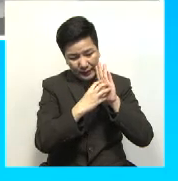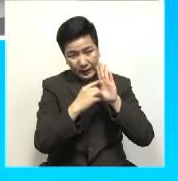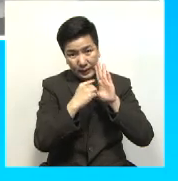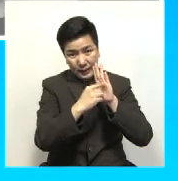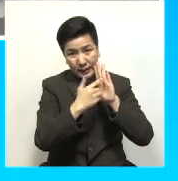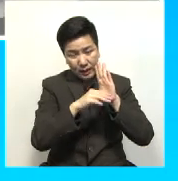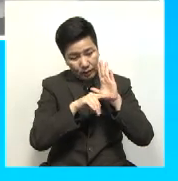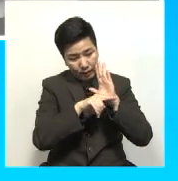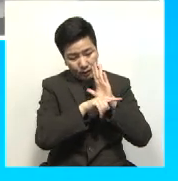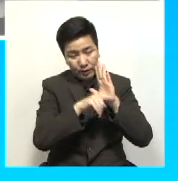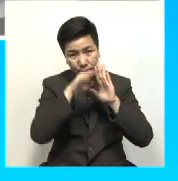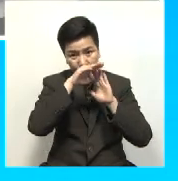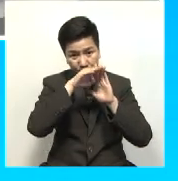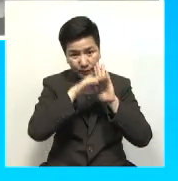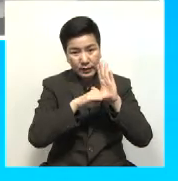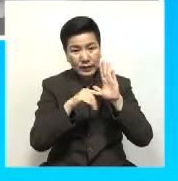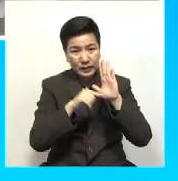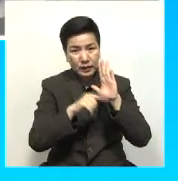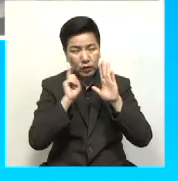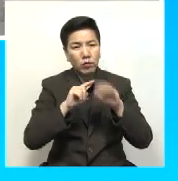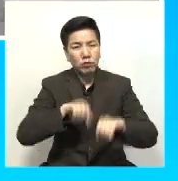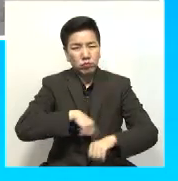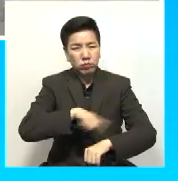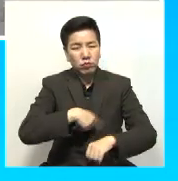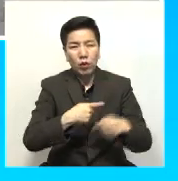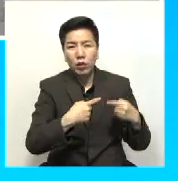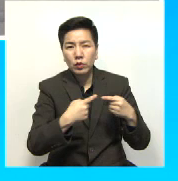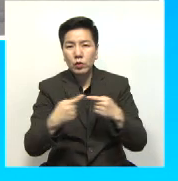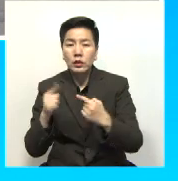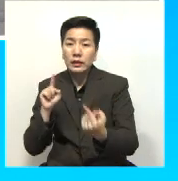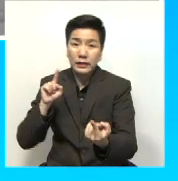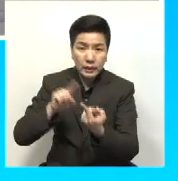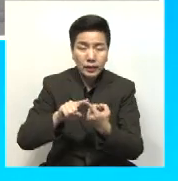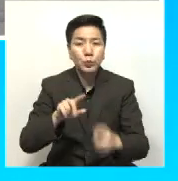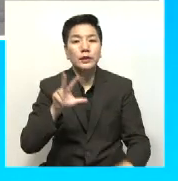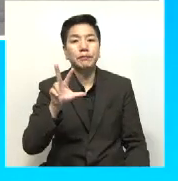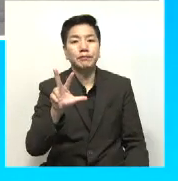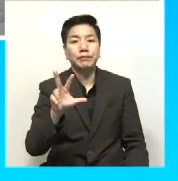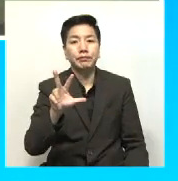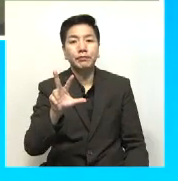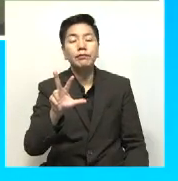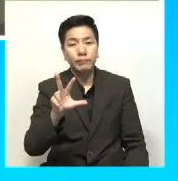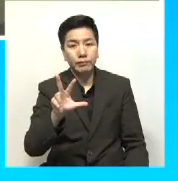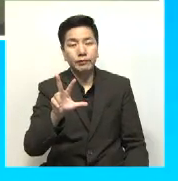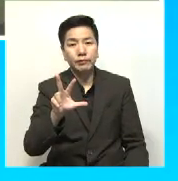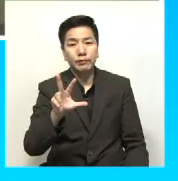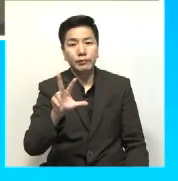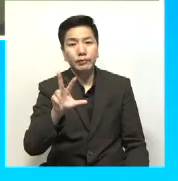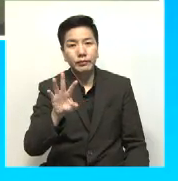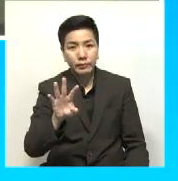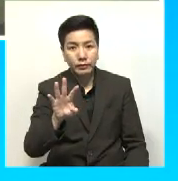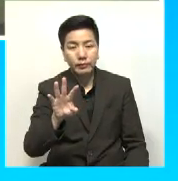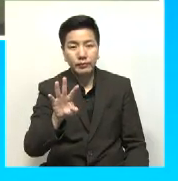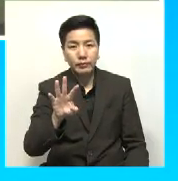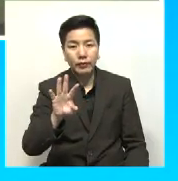มทั้งภาคตะวันออกด้วยตัวนี้อาจจะต้องยาวนานไปจนกระทั่งถึงวันที่ประมาณวันที่3นะครับวันที่3วันที่